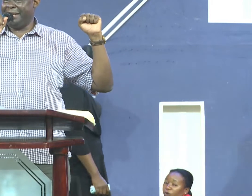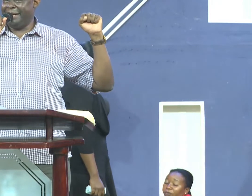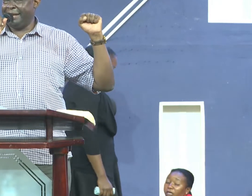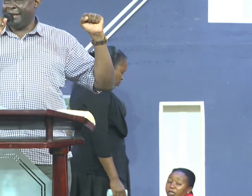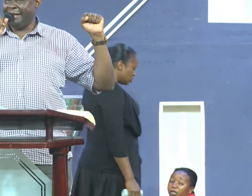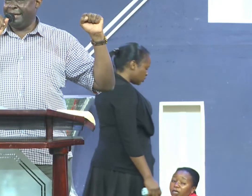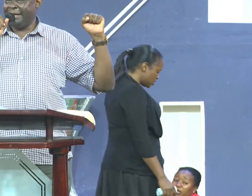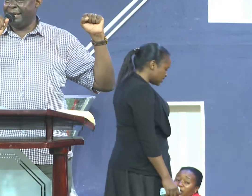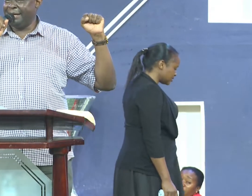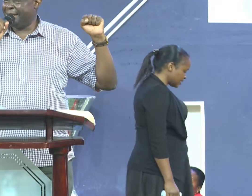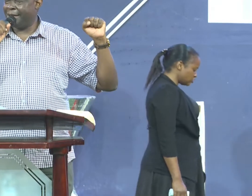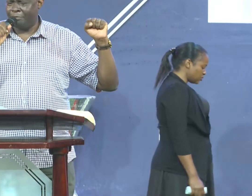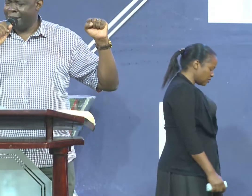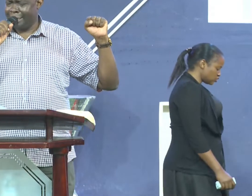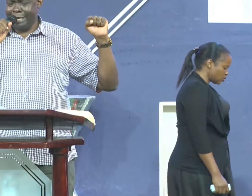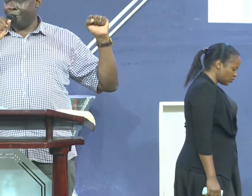otuwele